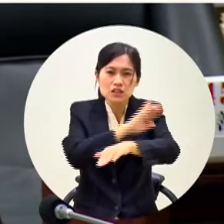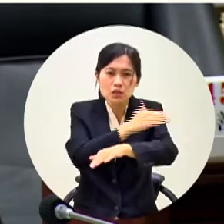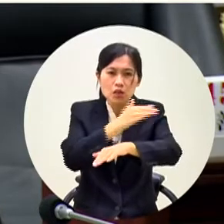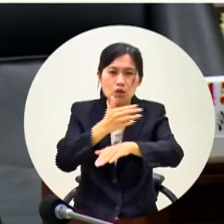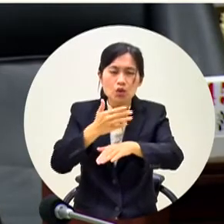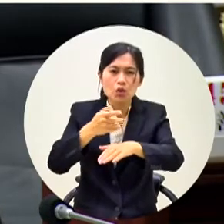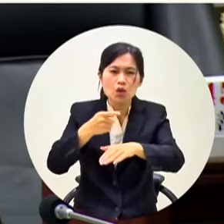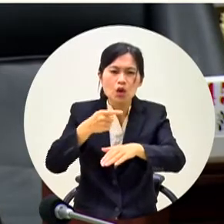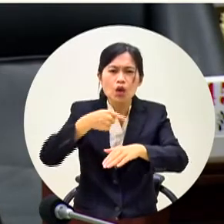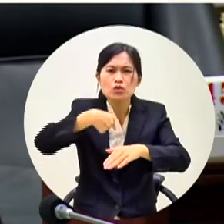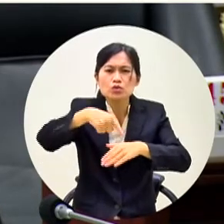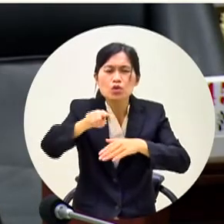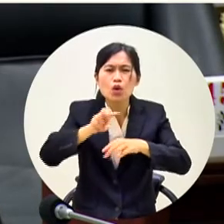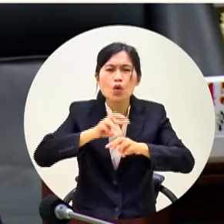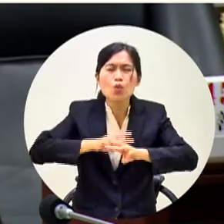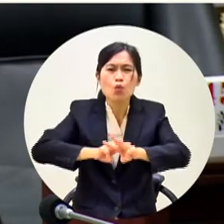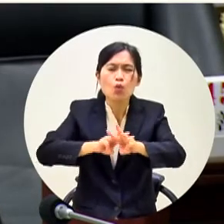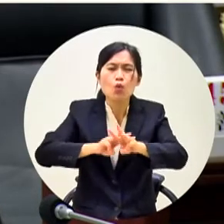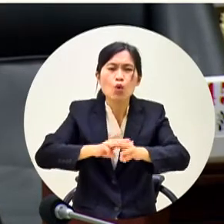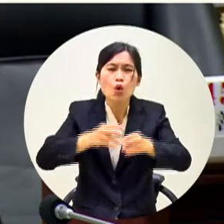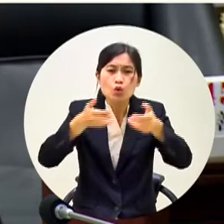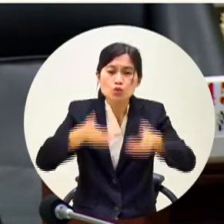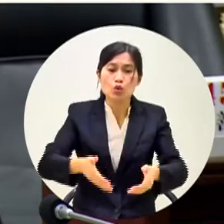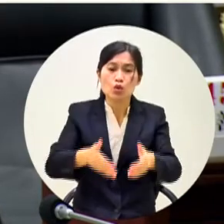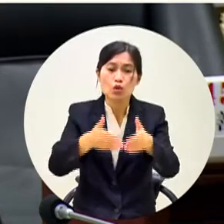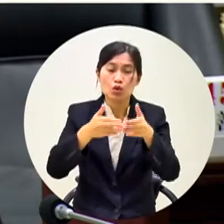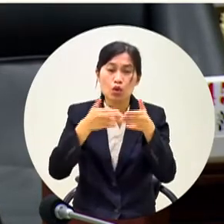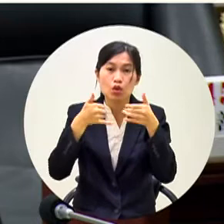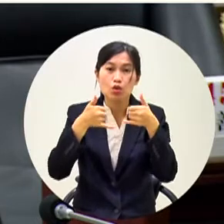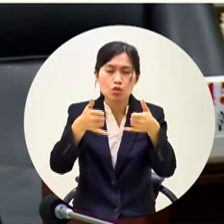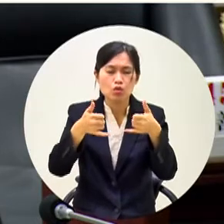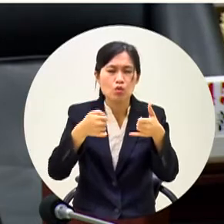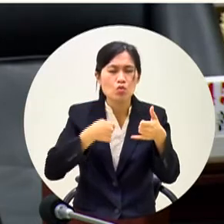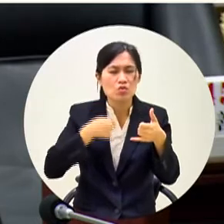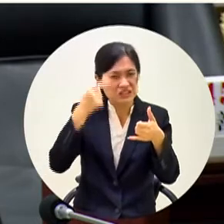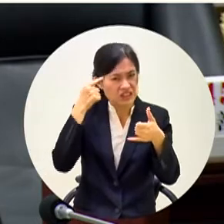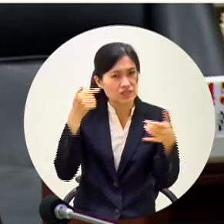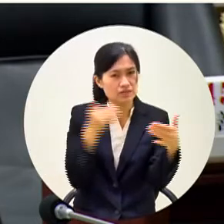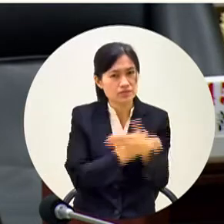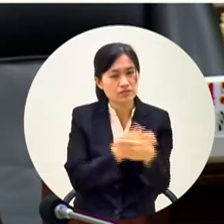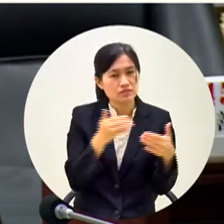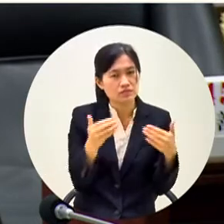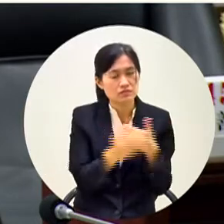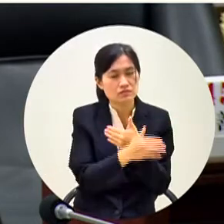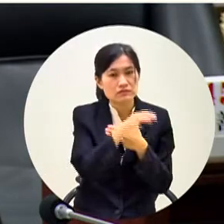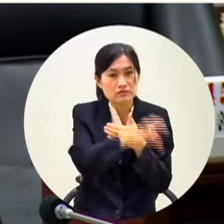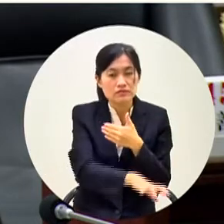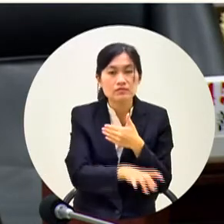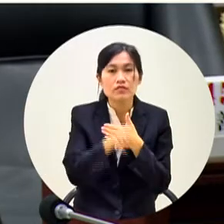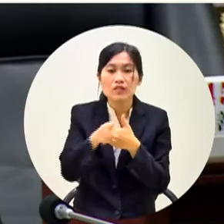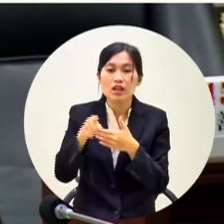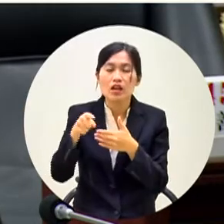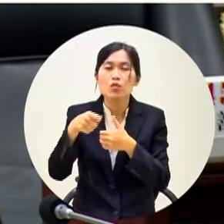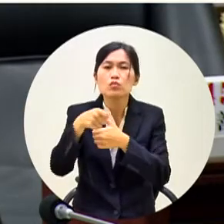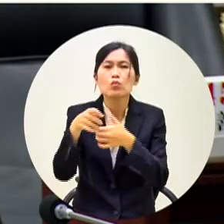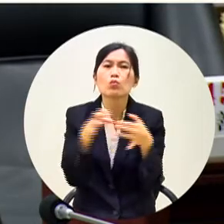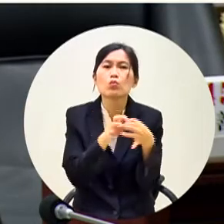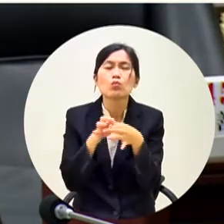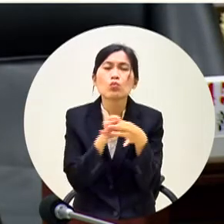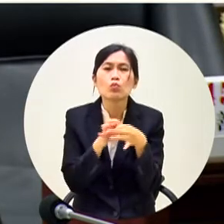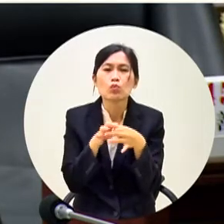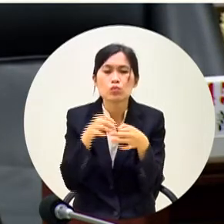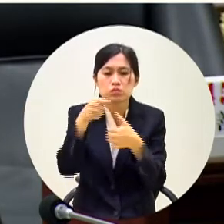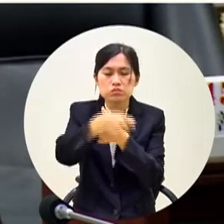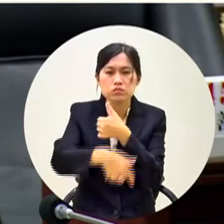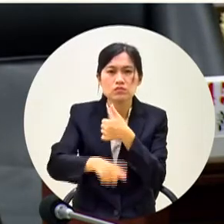来，吼，按交通局这是咪哦，甲安尼有关单位是咪，甲这条路啊报